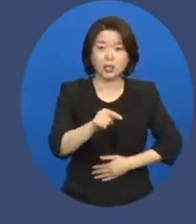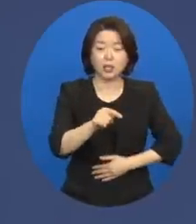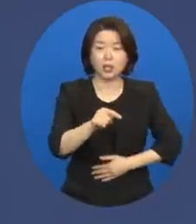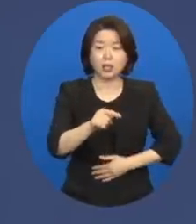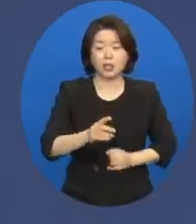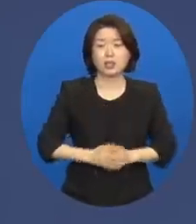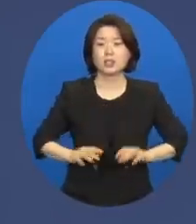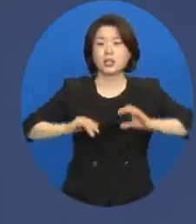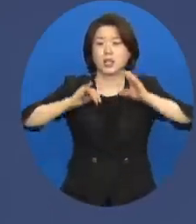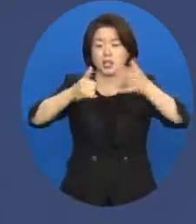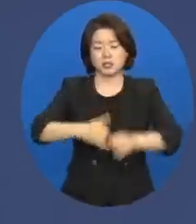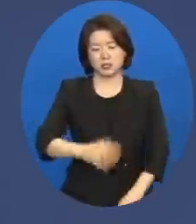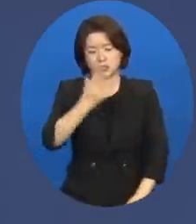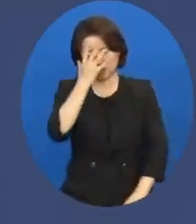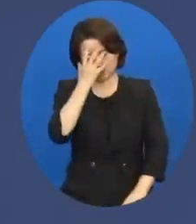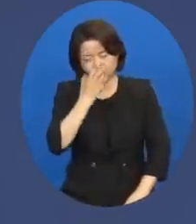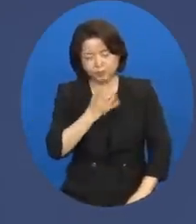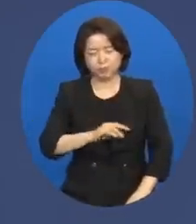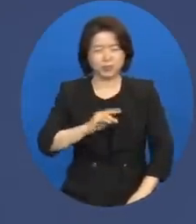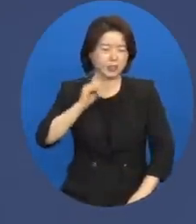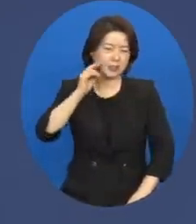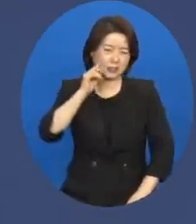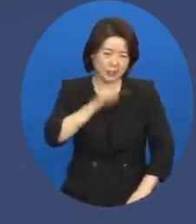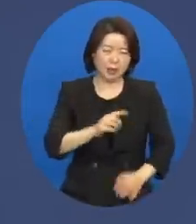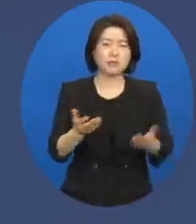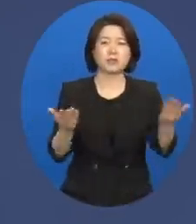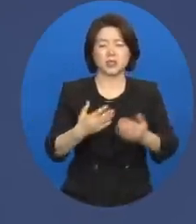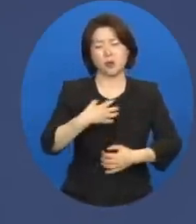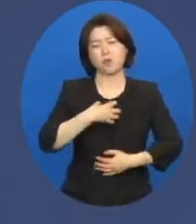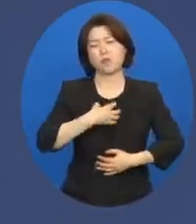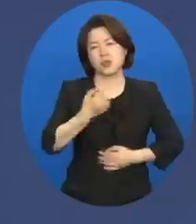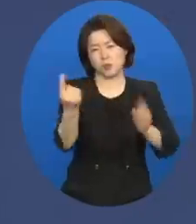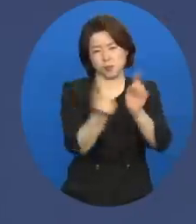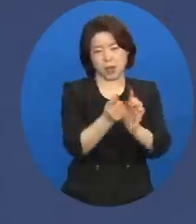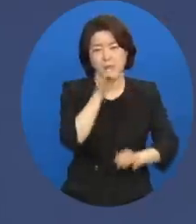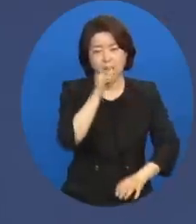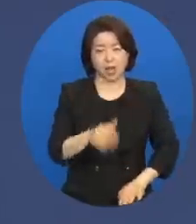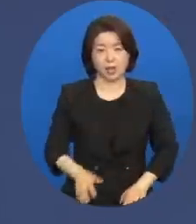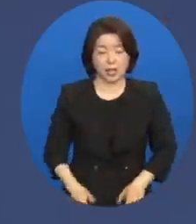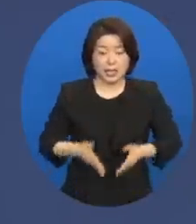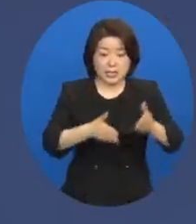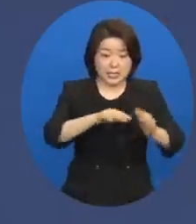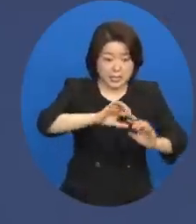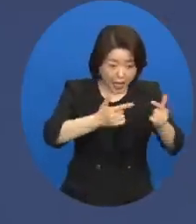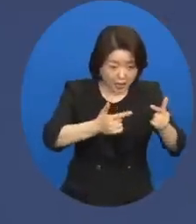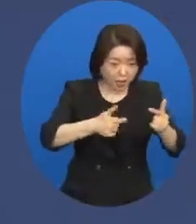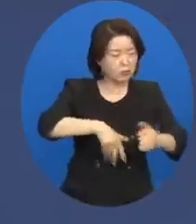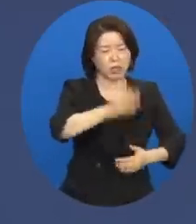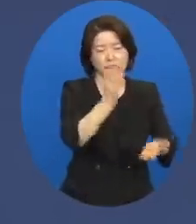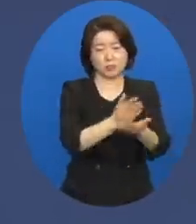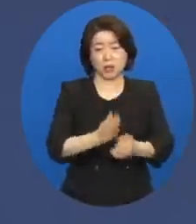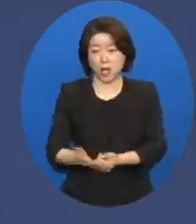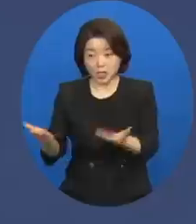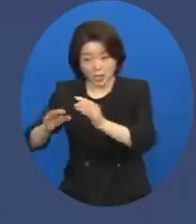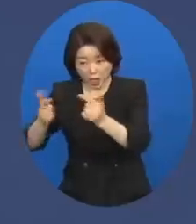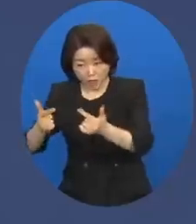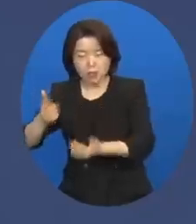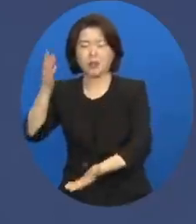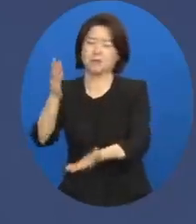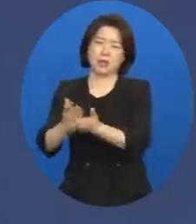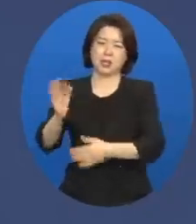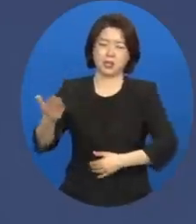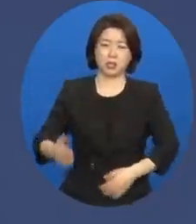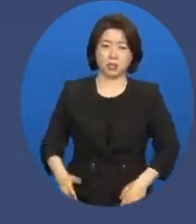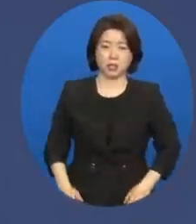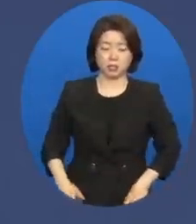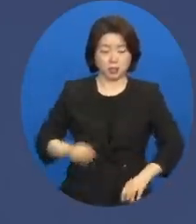인류 역사의 비극이었고 위기였습니다. 길이 아니면 가지를 말고 일이 아니면 하지를 말아야 될 터인데 하는